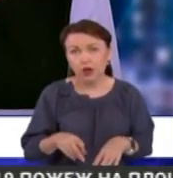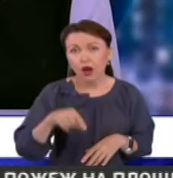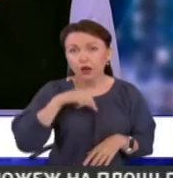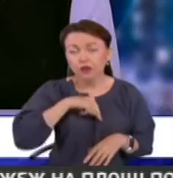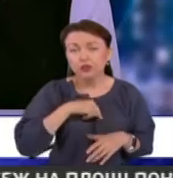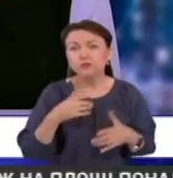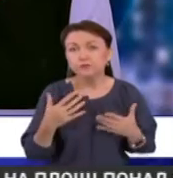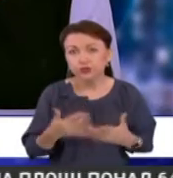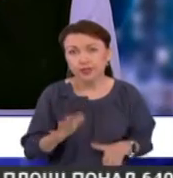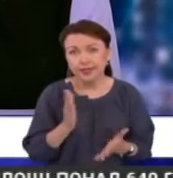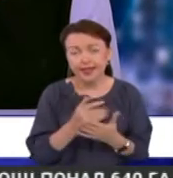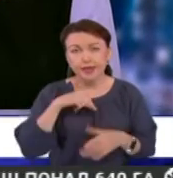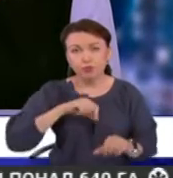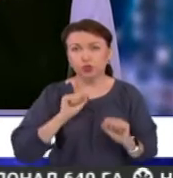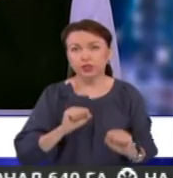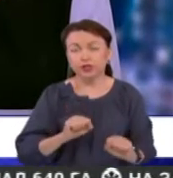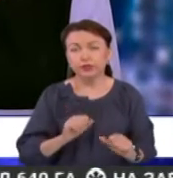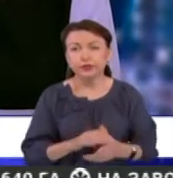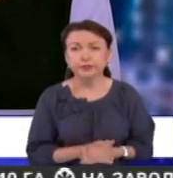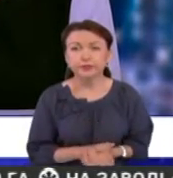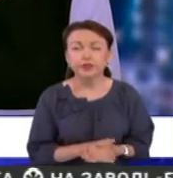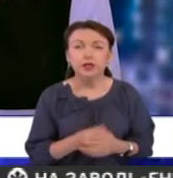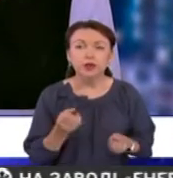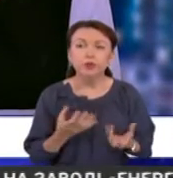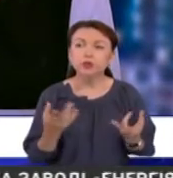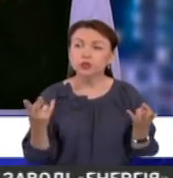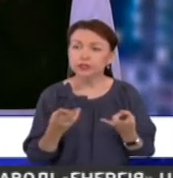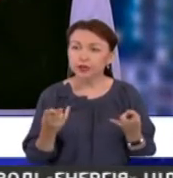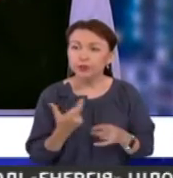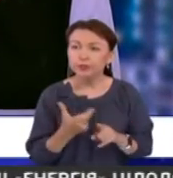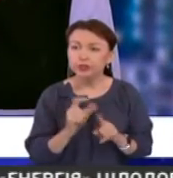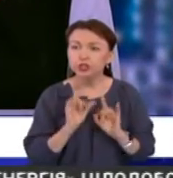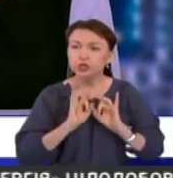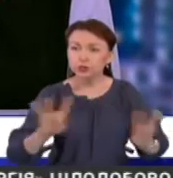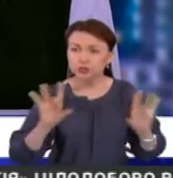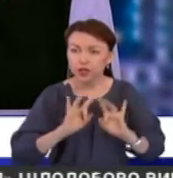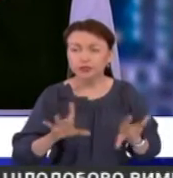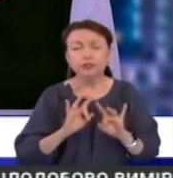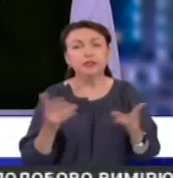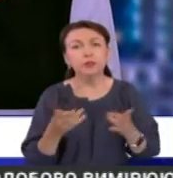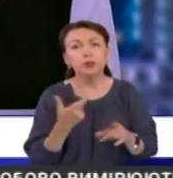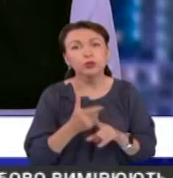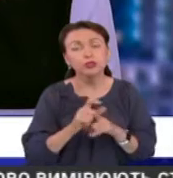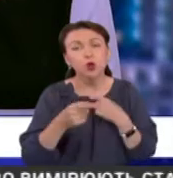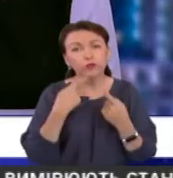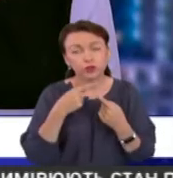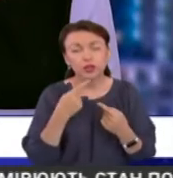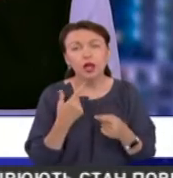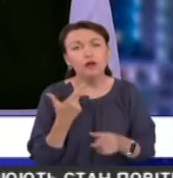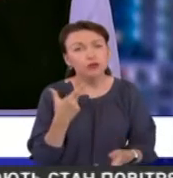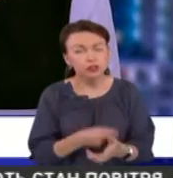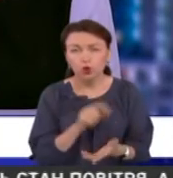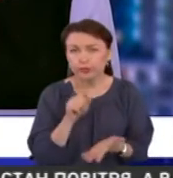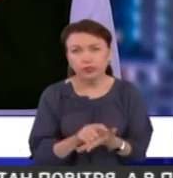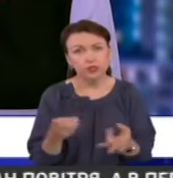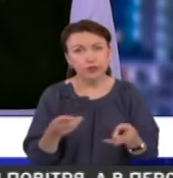напрацював імунітет. Просто треба більше роз'яснень, треба більше про це говорити, і вакцинацію, безумовно, треба робити.